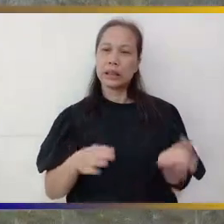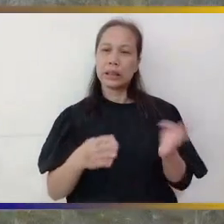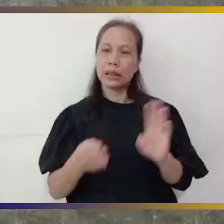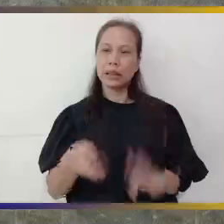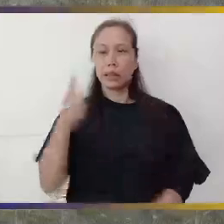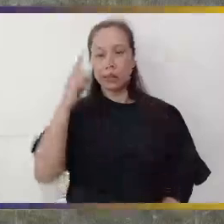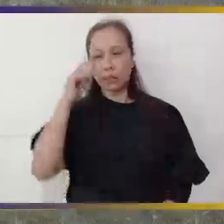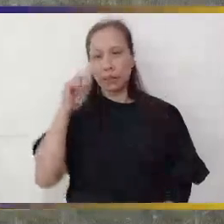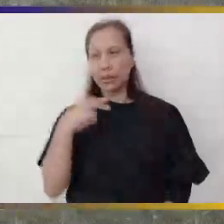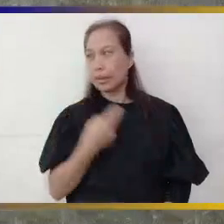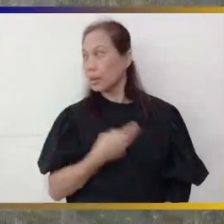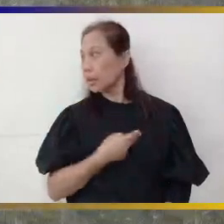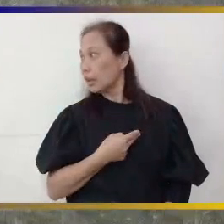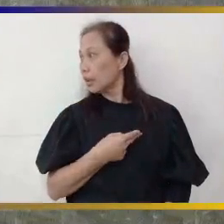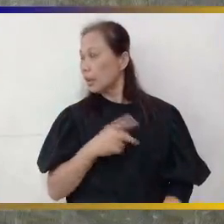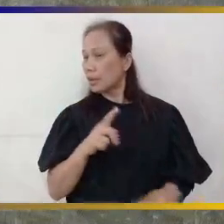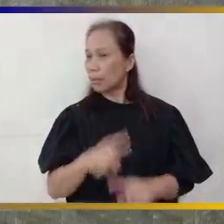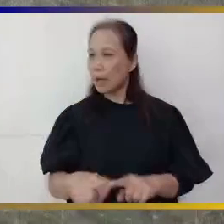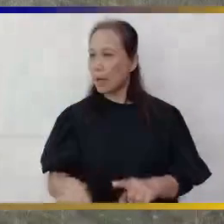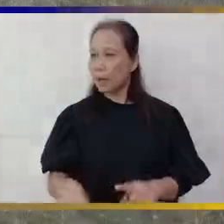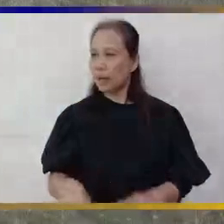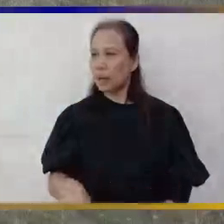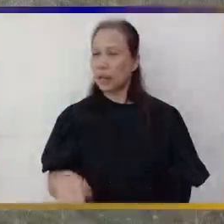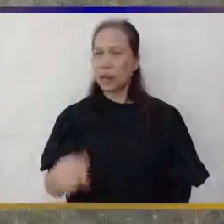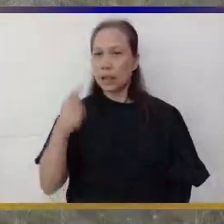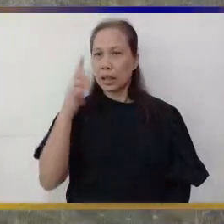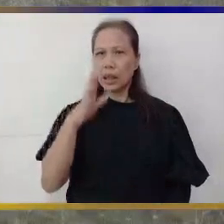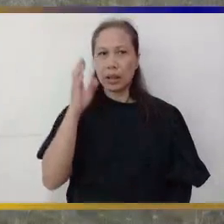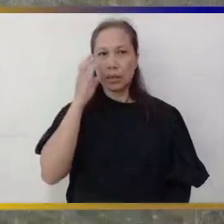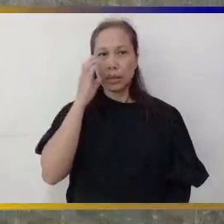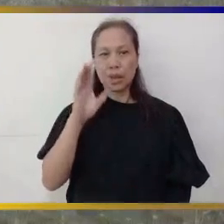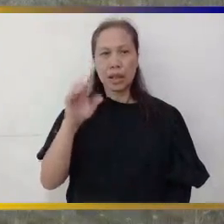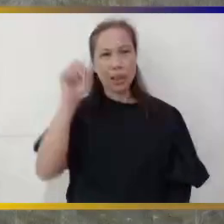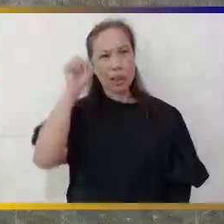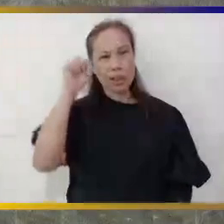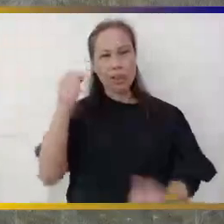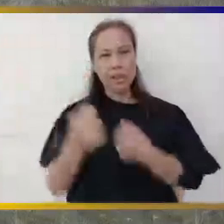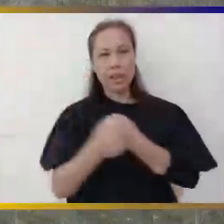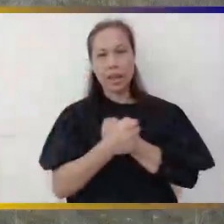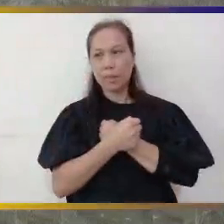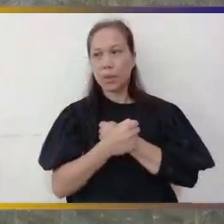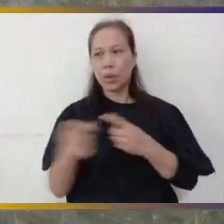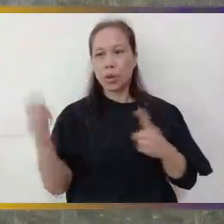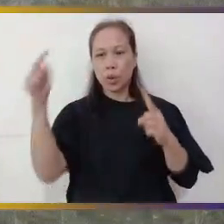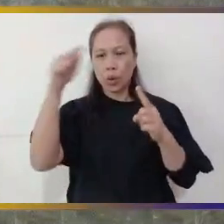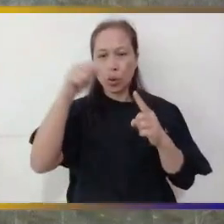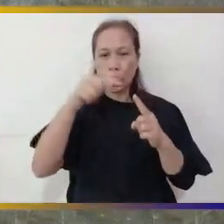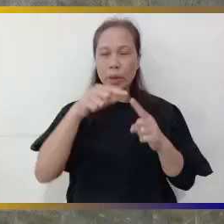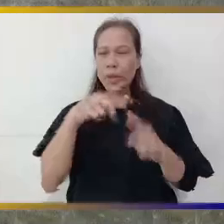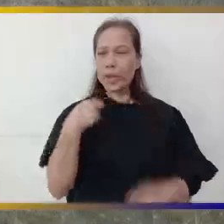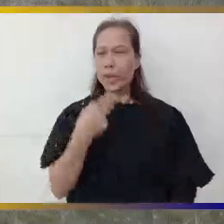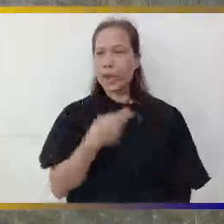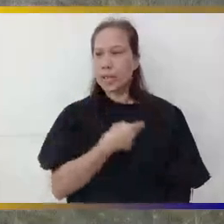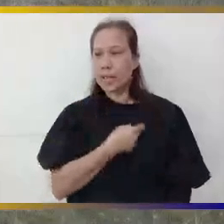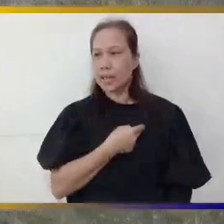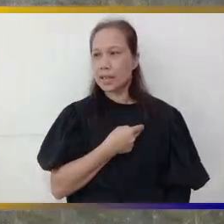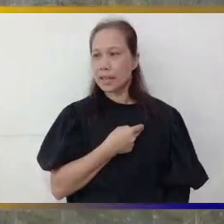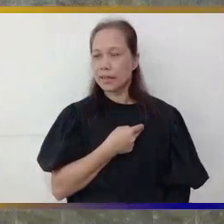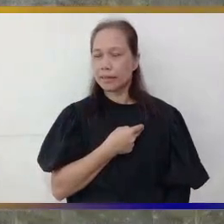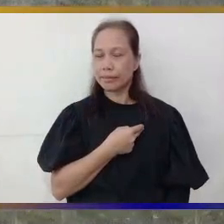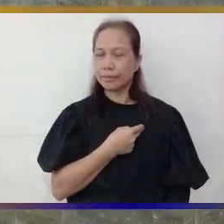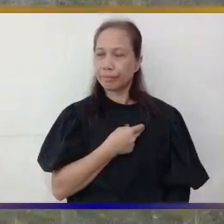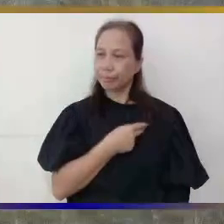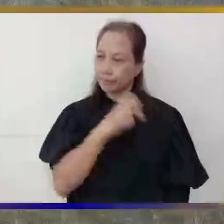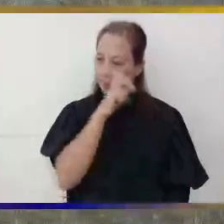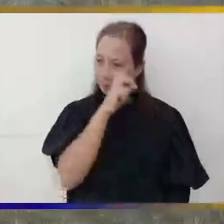that but God commended his what love where toward